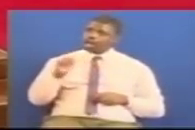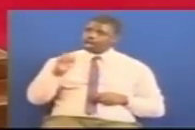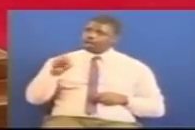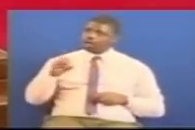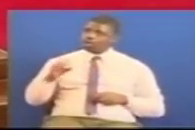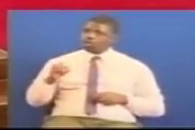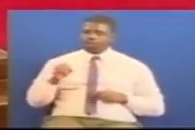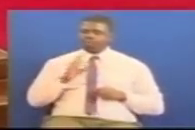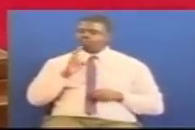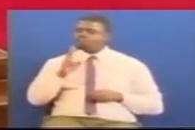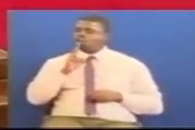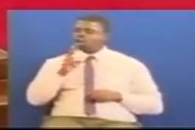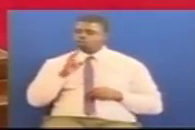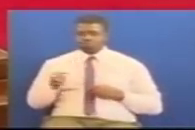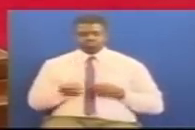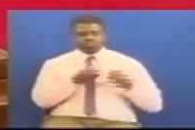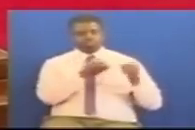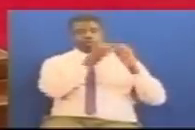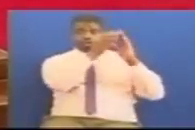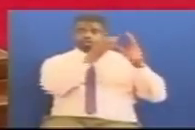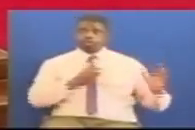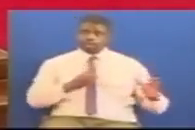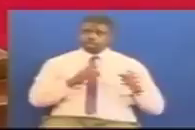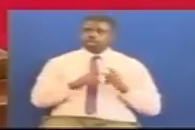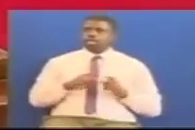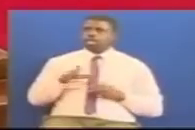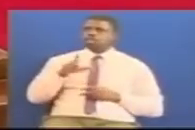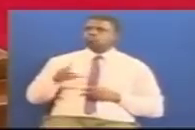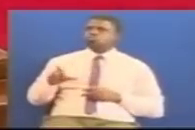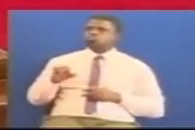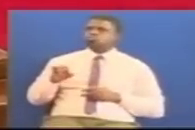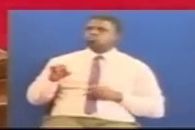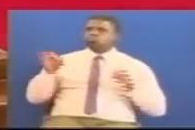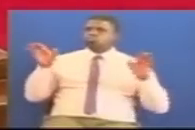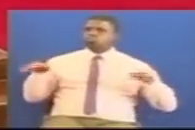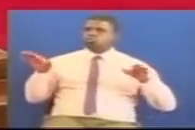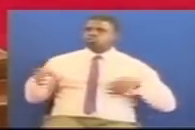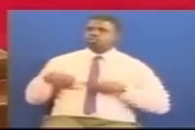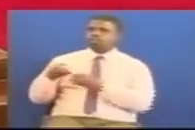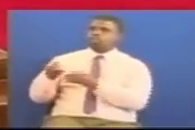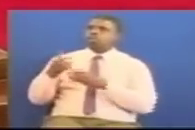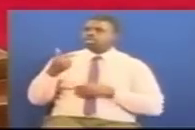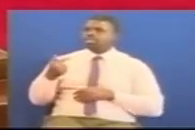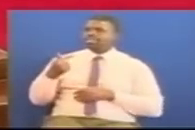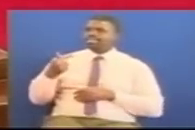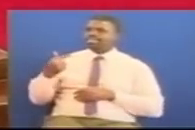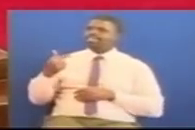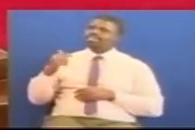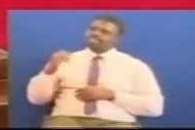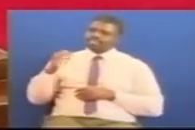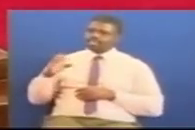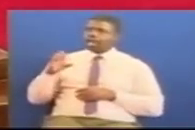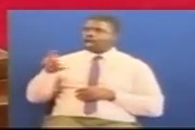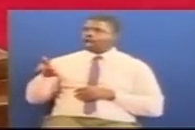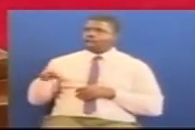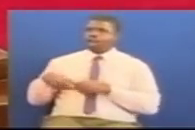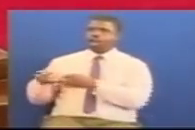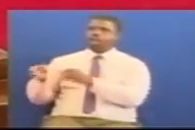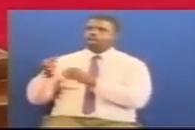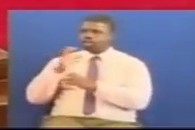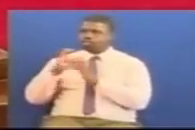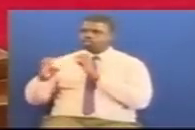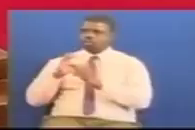kampuni ya Vodacom na kata ya Lipumburu itafikishiwa huduma ya mawasiliano na kampuni ya TTCL. Mheshimiwa Mwenyekiti, vijiji vya